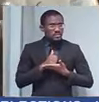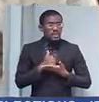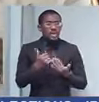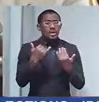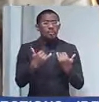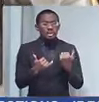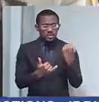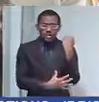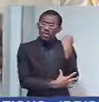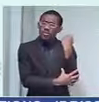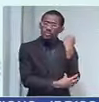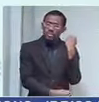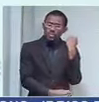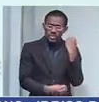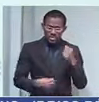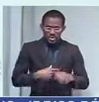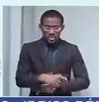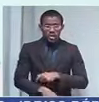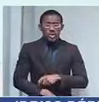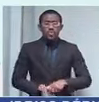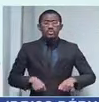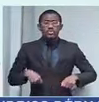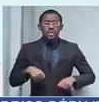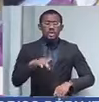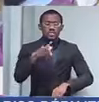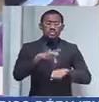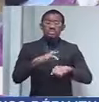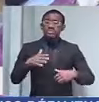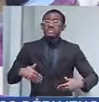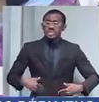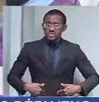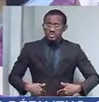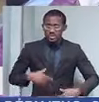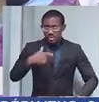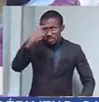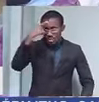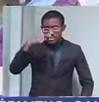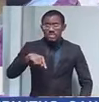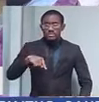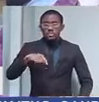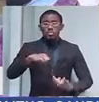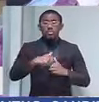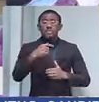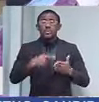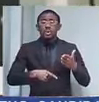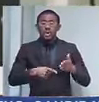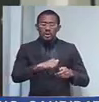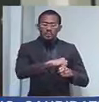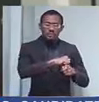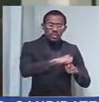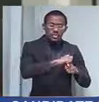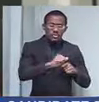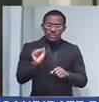frappe fortement la jeunesse gabonaise. Un chômage en partie causé par l'inadéquation formation-emploi. Les